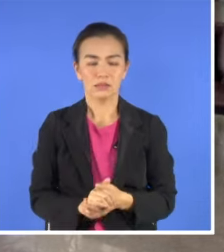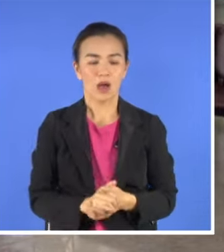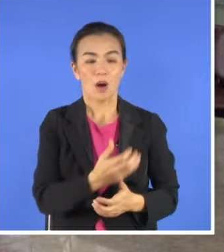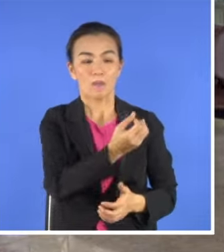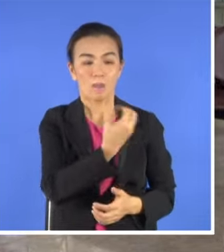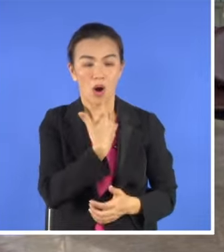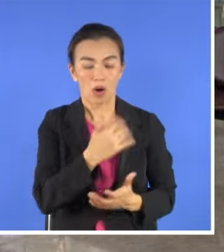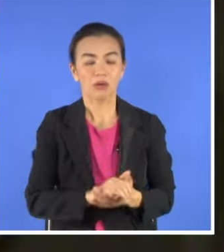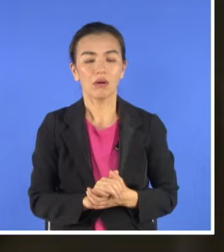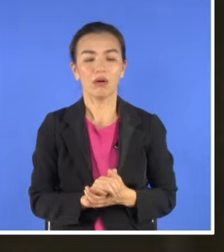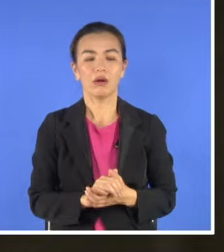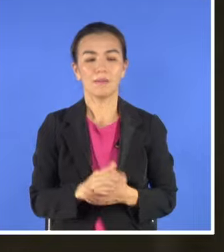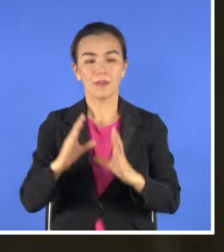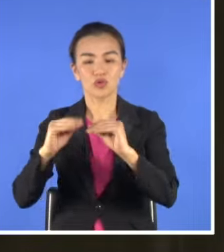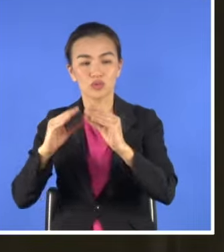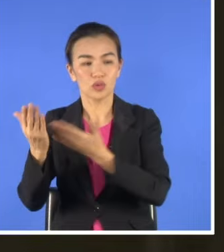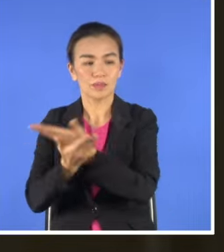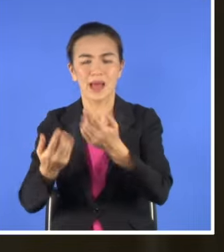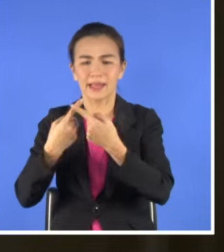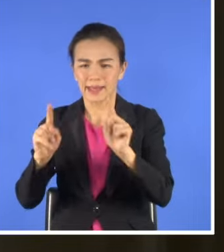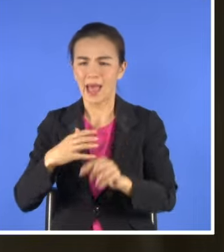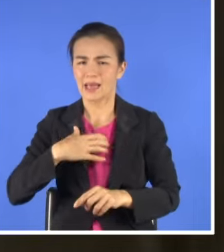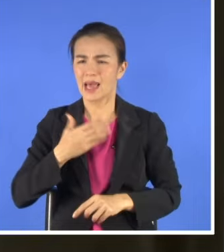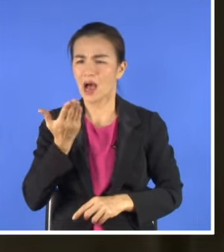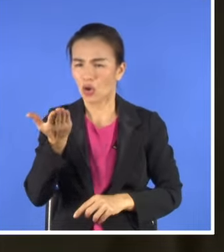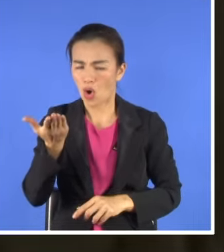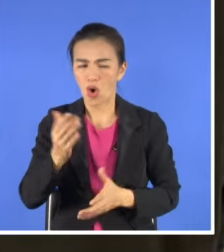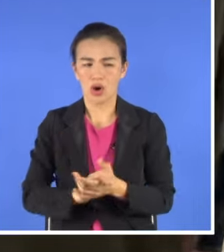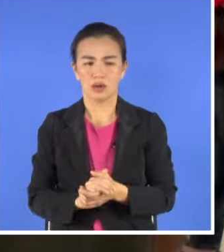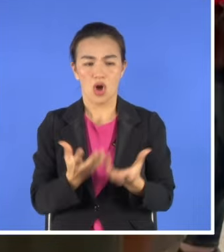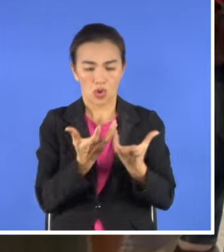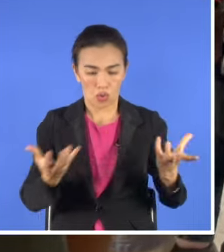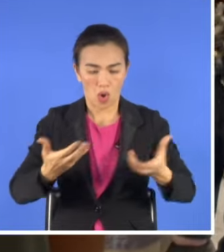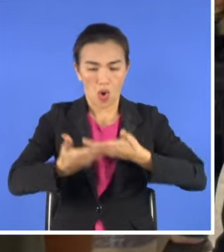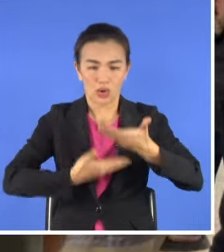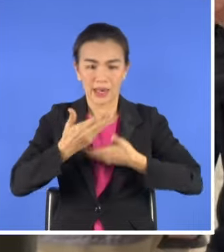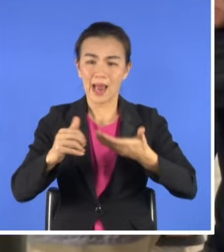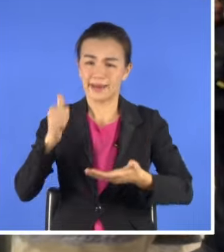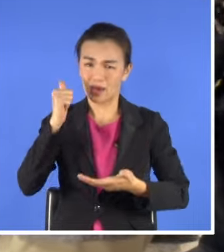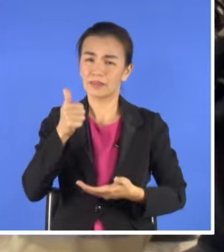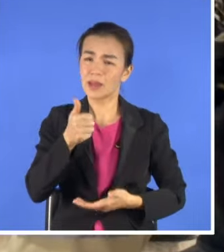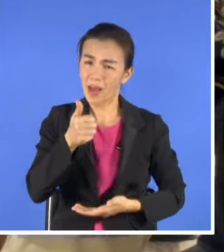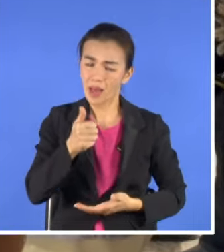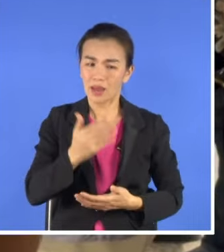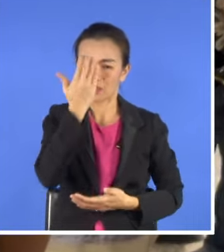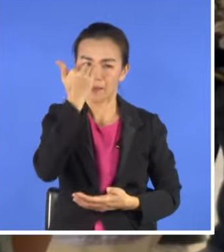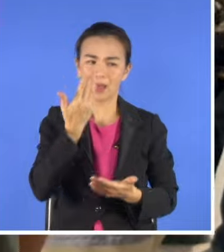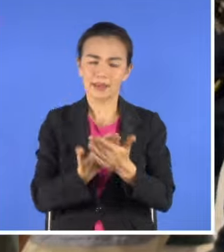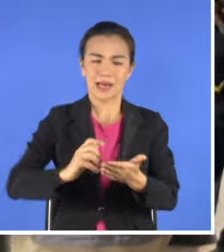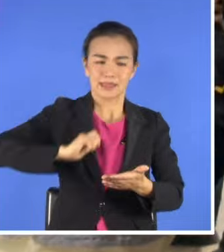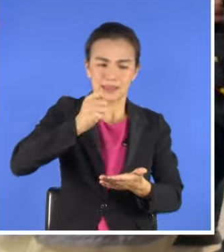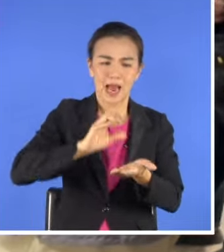ารแต่เงื่อนไขที่ผู้ขายเขาต้องการคืออยากให้อนุญาตให้เขาเอาของเนี่ยมาขายได้มันเหมือนเดิมได้ไหมเพราะเขาลงทุนอะไรไปหมด